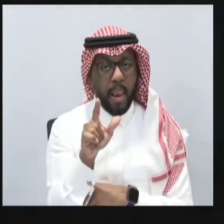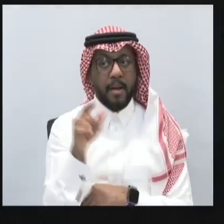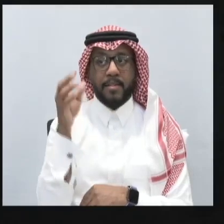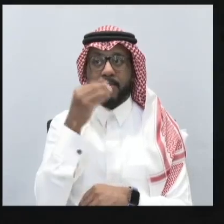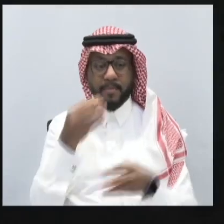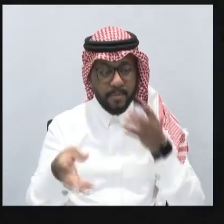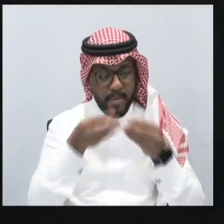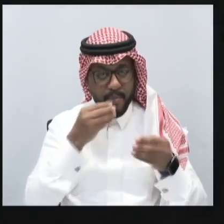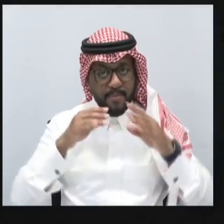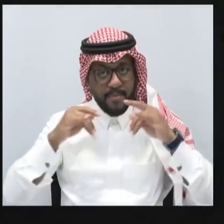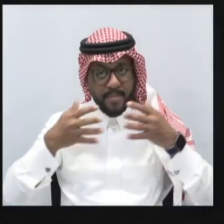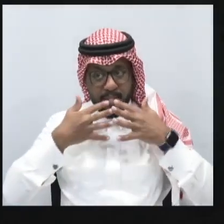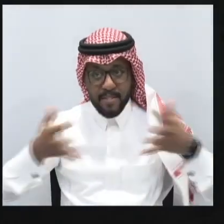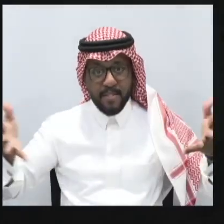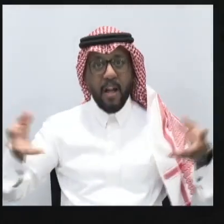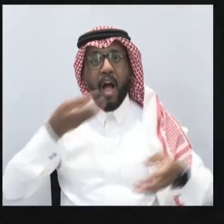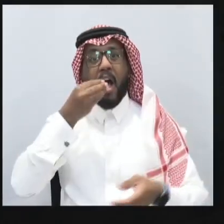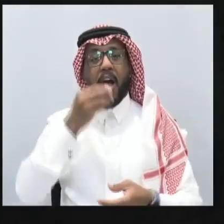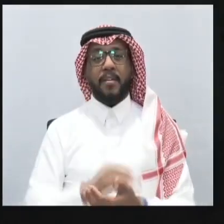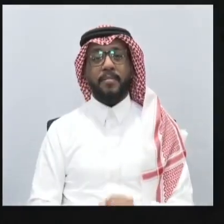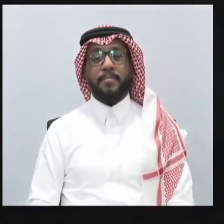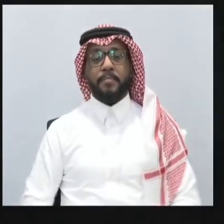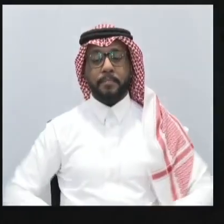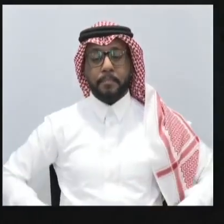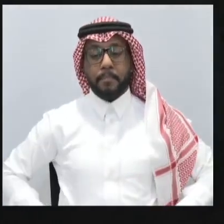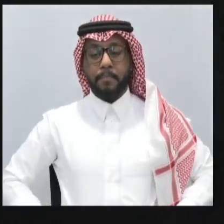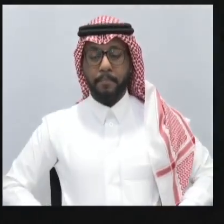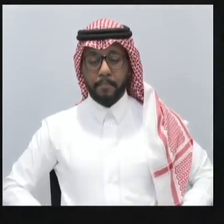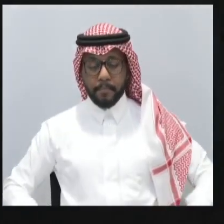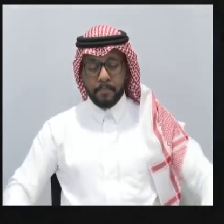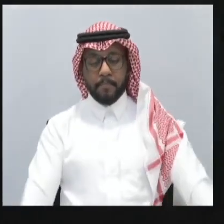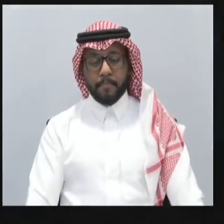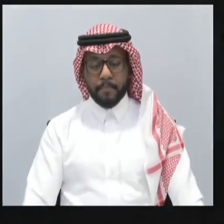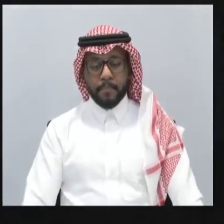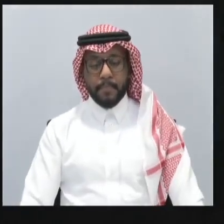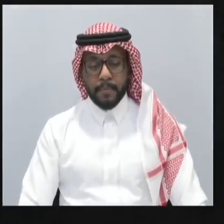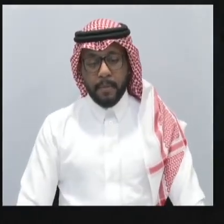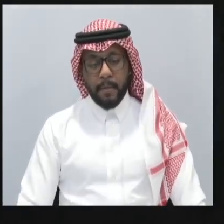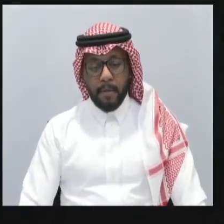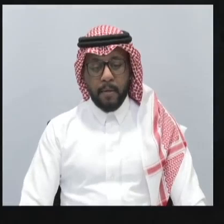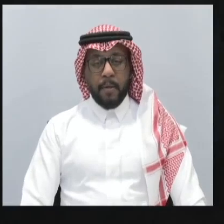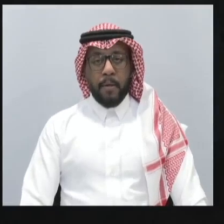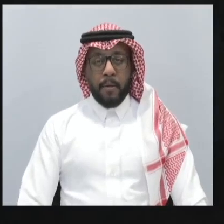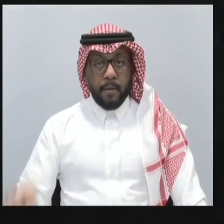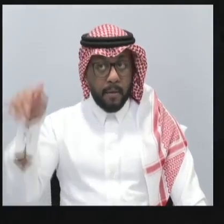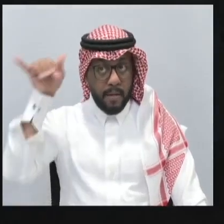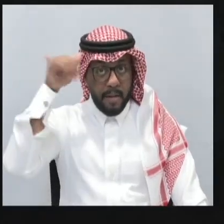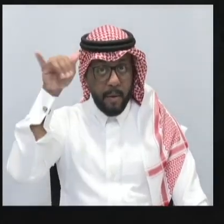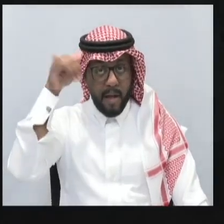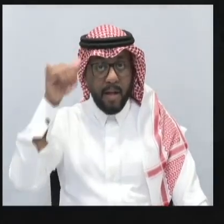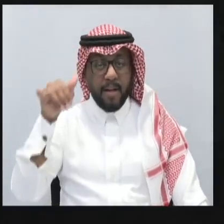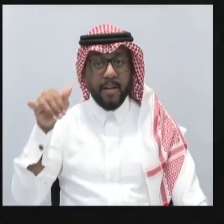الحيوانات اللي تاكل الاعشاب النباتات عندي مثل